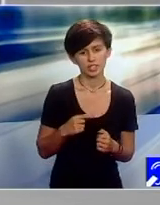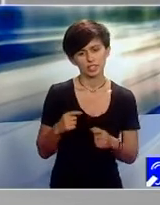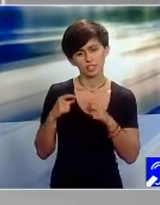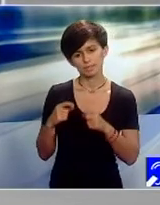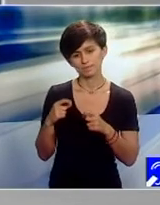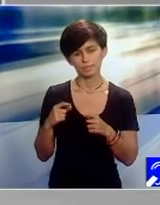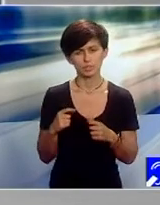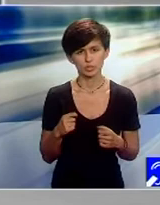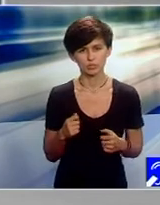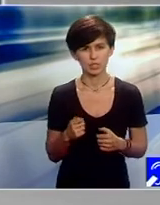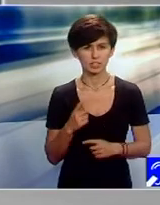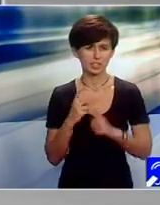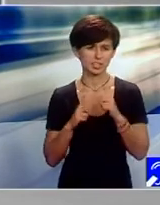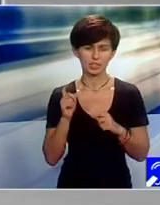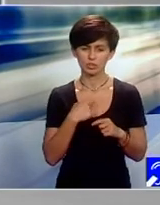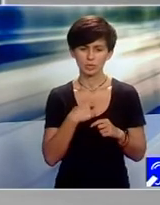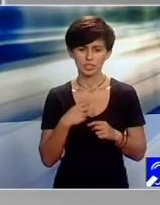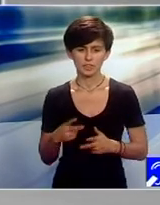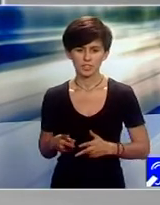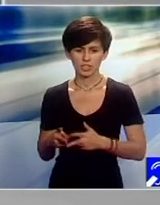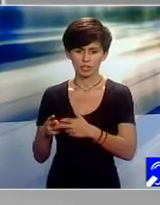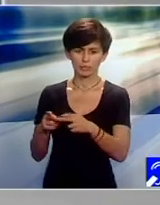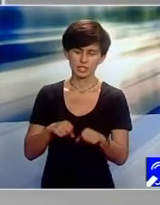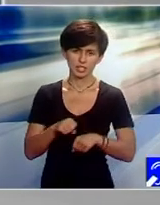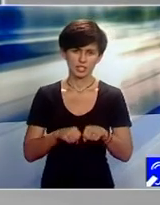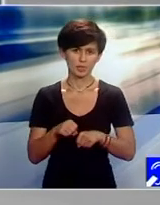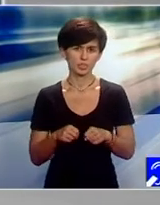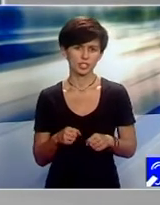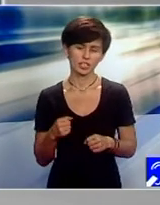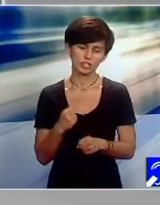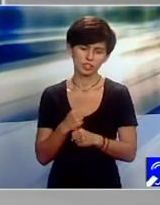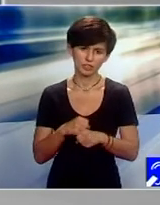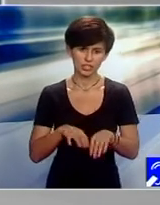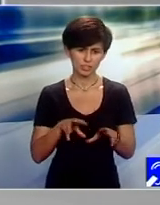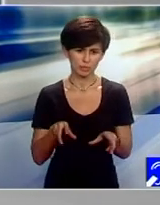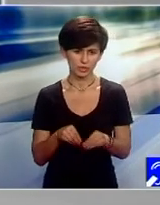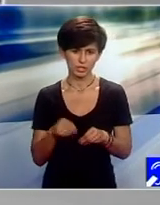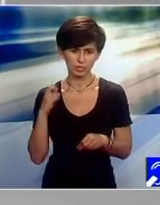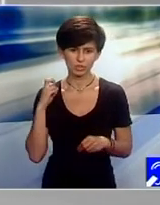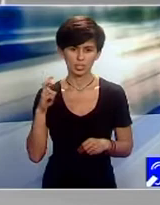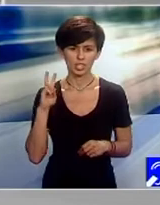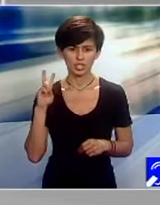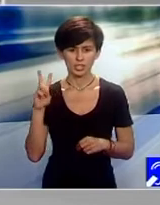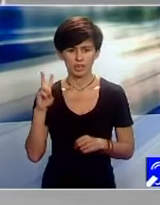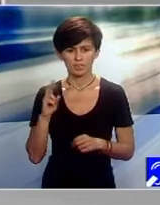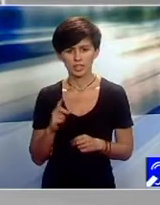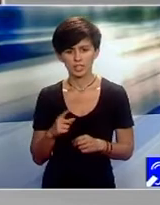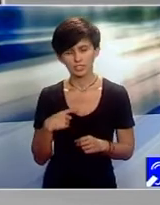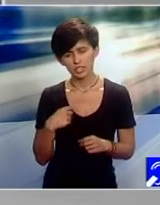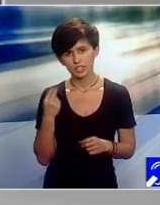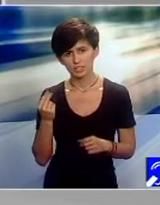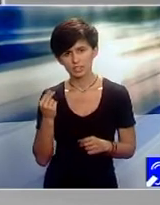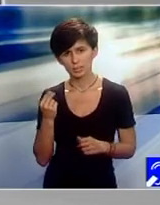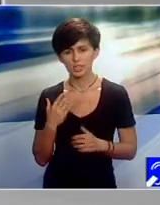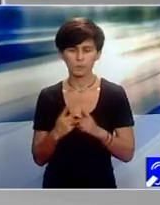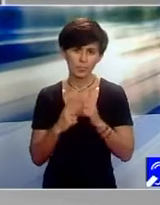le pui la comun cu transportul public, ceea ce poate funcționa acceptabil când nu sunt încă foarte multe mijloace de transport, foarte mulți bicicliști și banda e suficient de lată